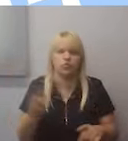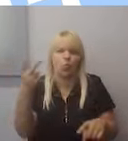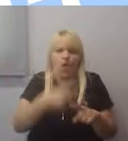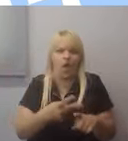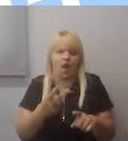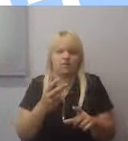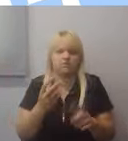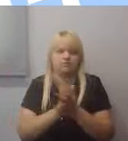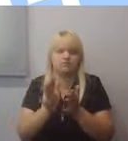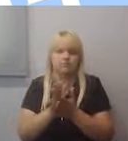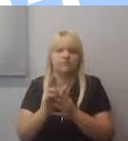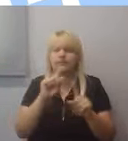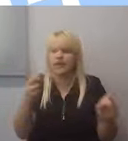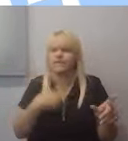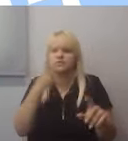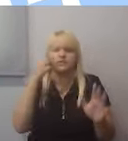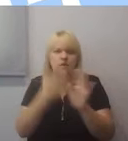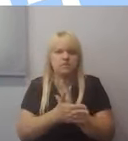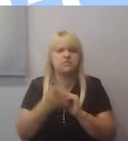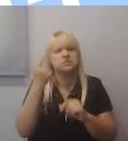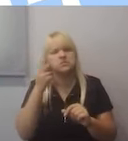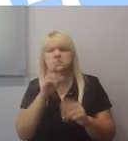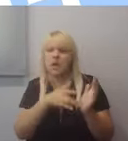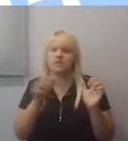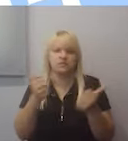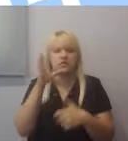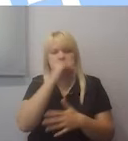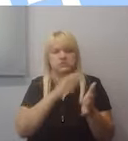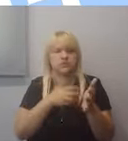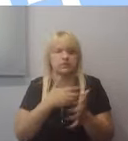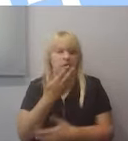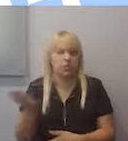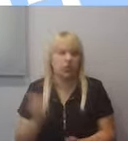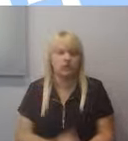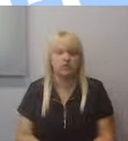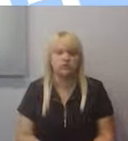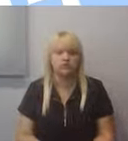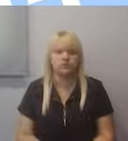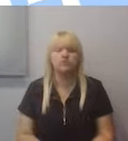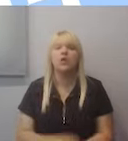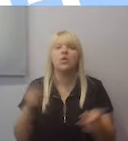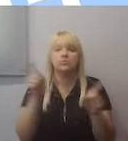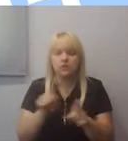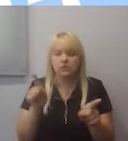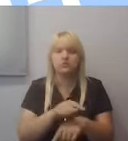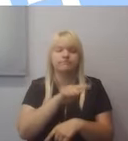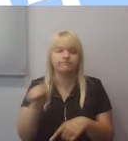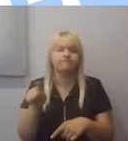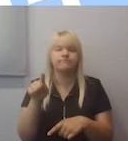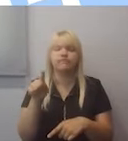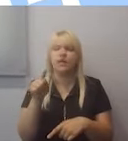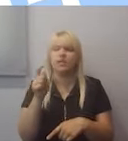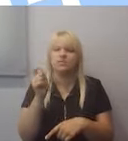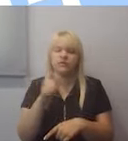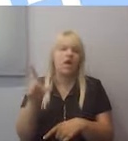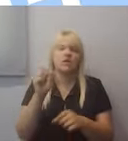tikai jāsaprot un jāizdomājas kādā veidā un un tas ir atkal stāsts tas vairāk ir gan par